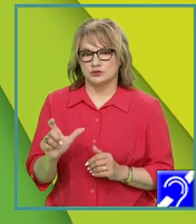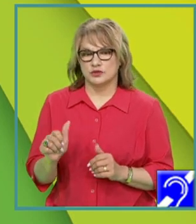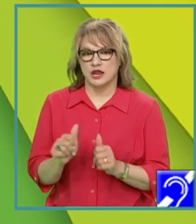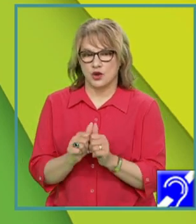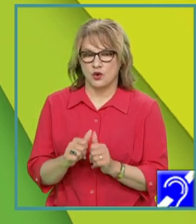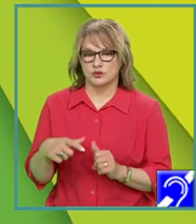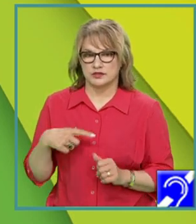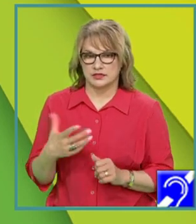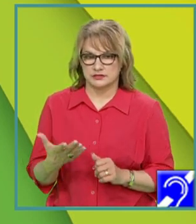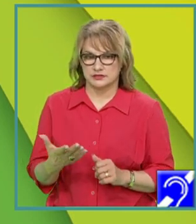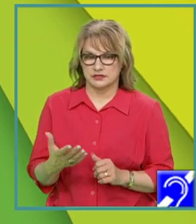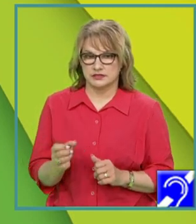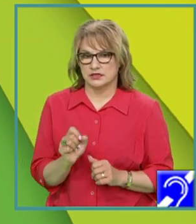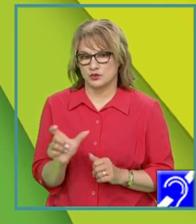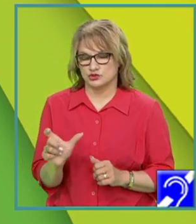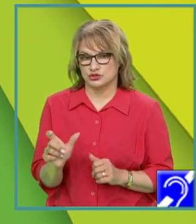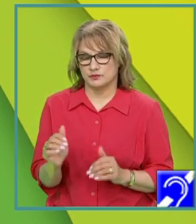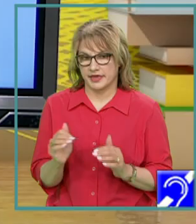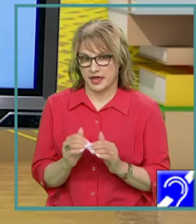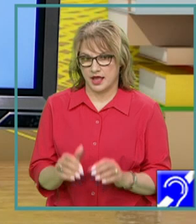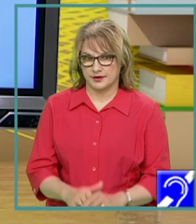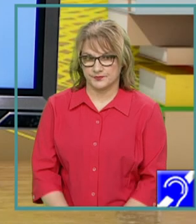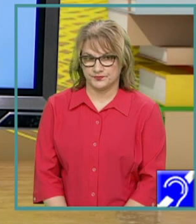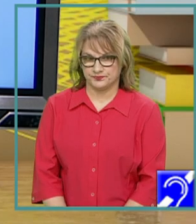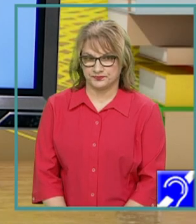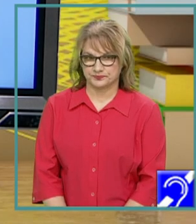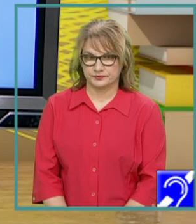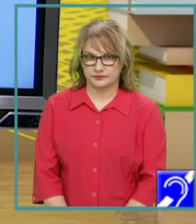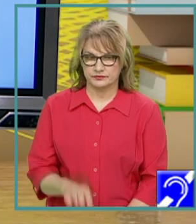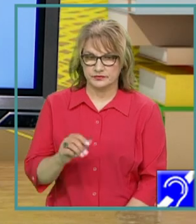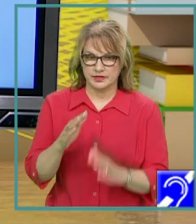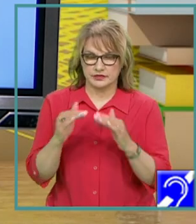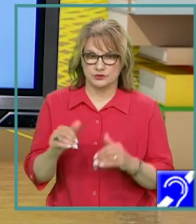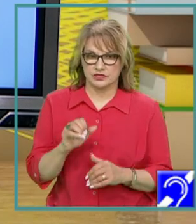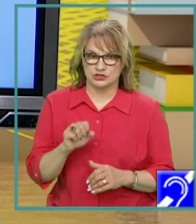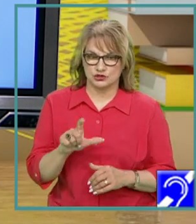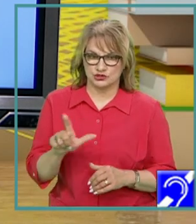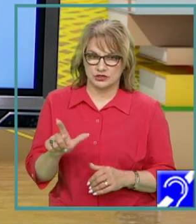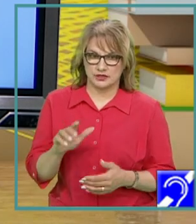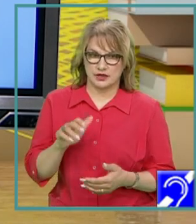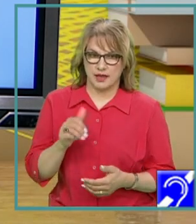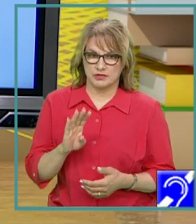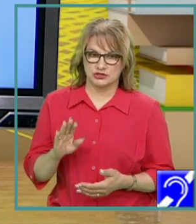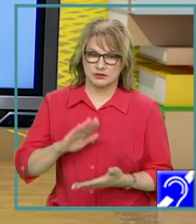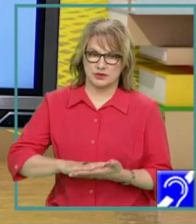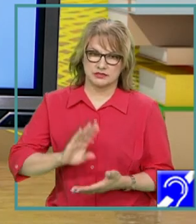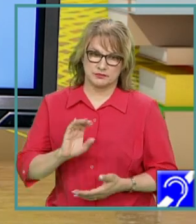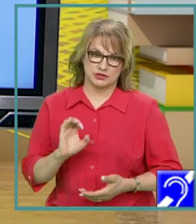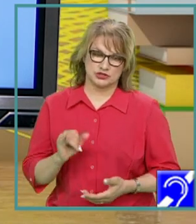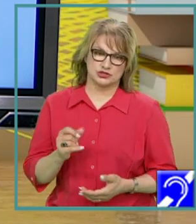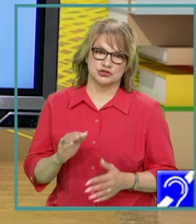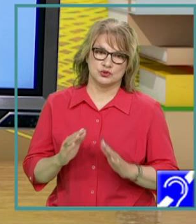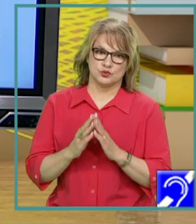sunt de lungimi egale În triunghiul isoscel ABC de bază BC și unghiul